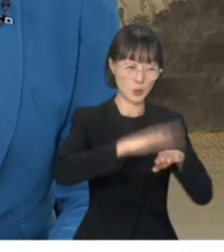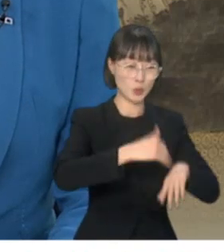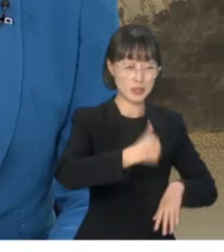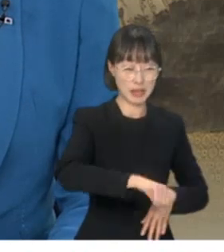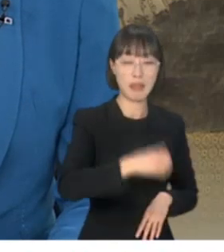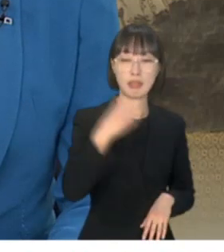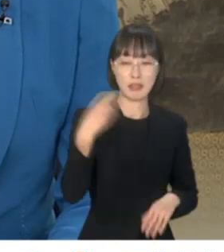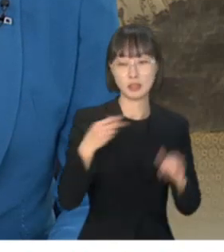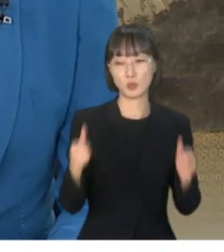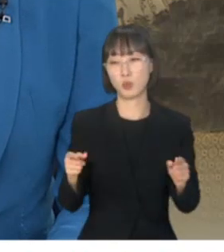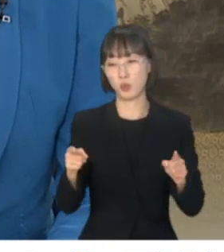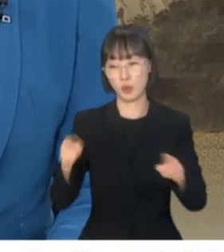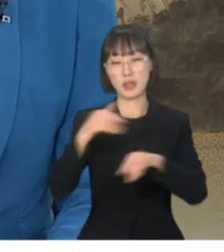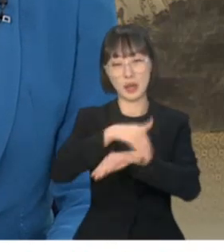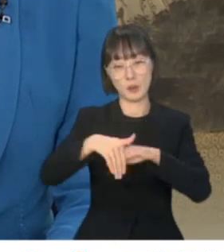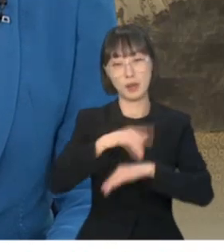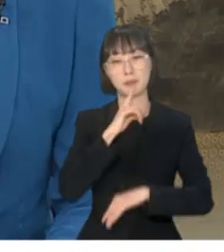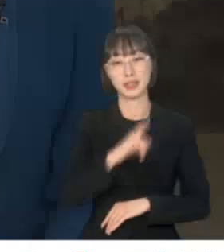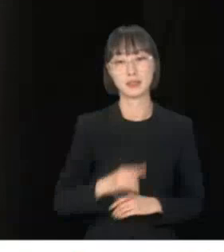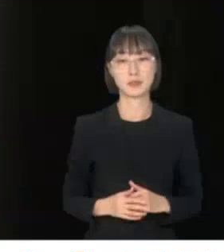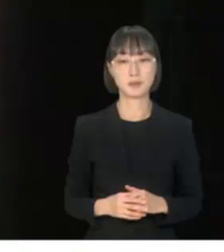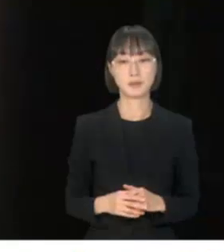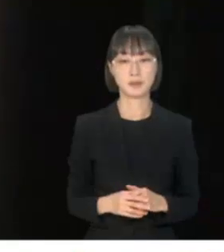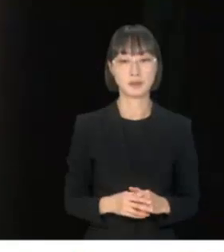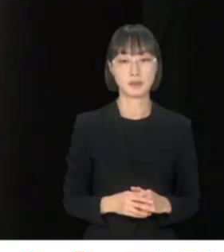밝혔습니다. 홍석준 기자입니다.